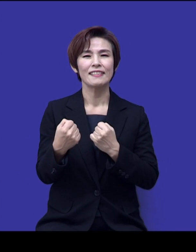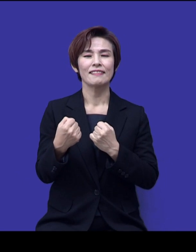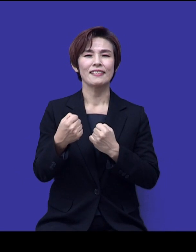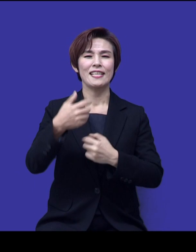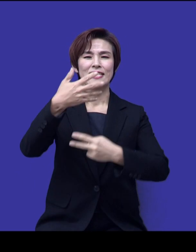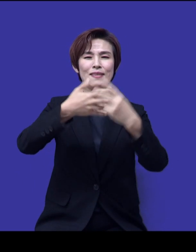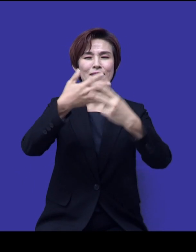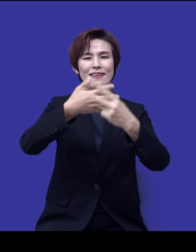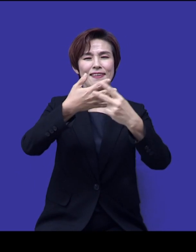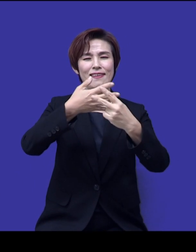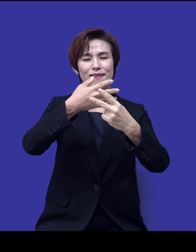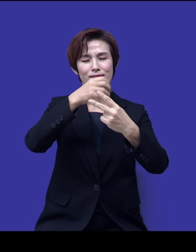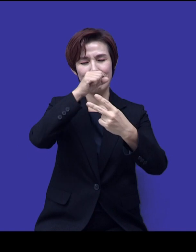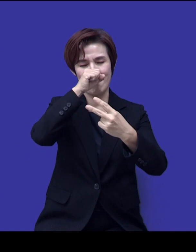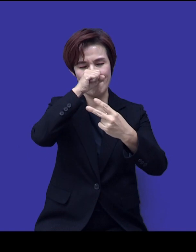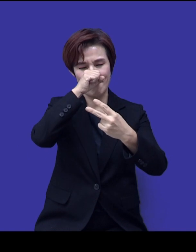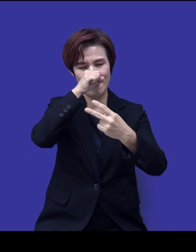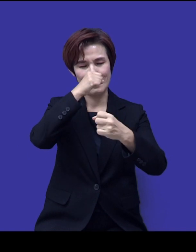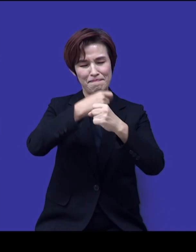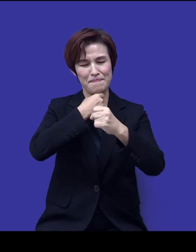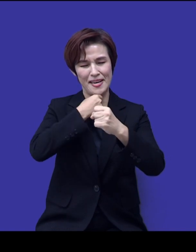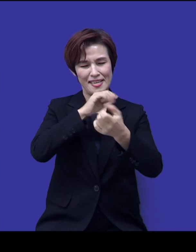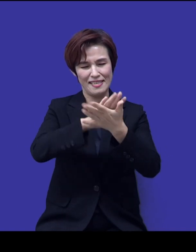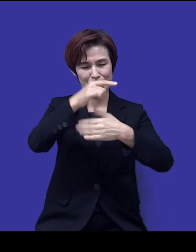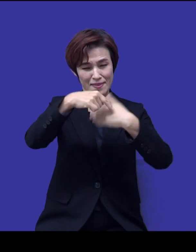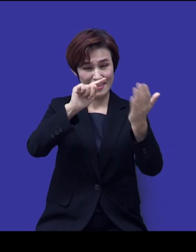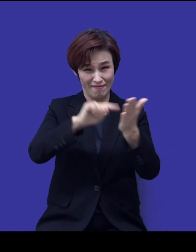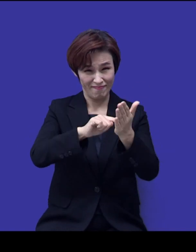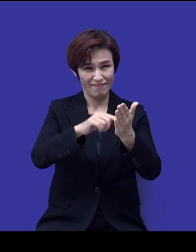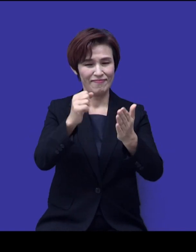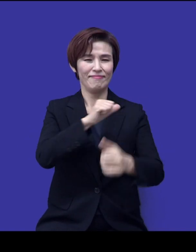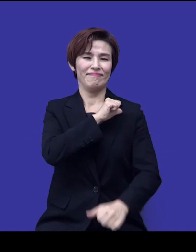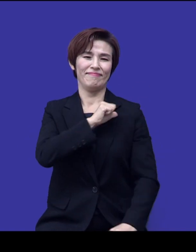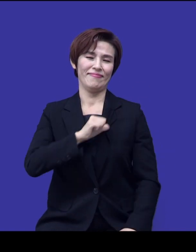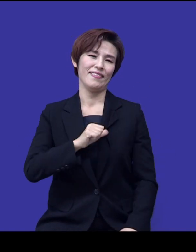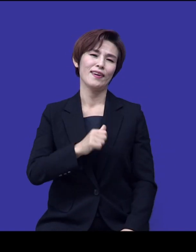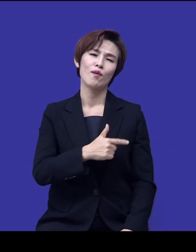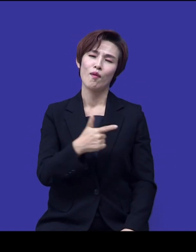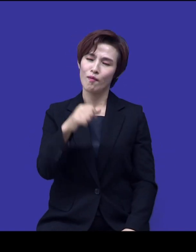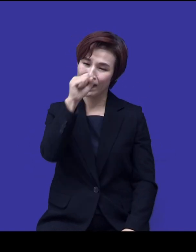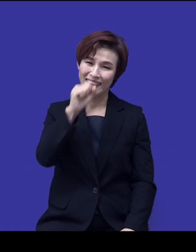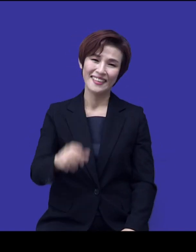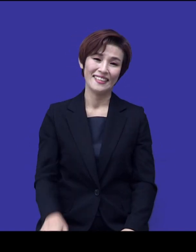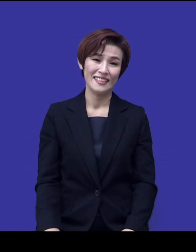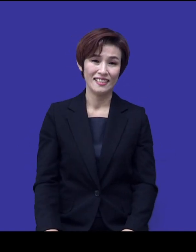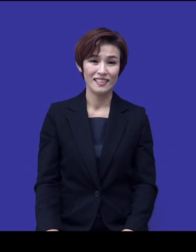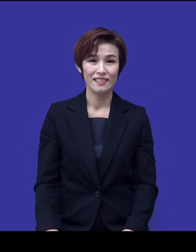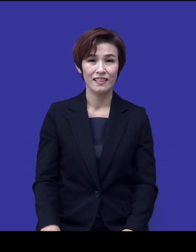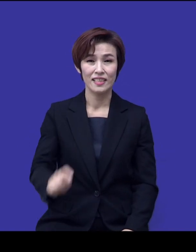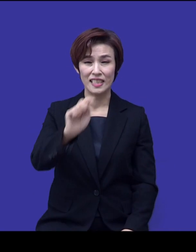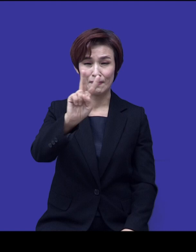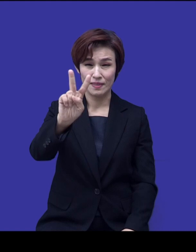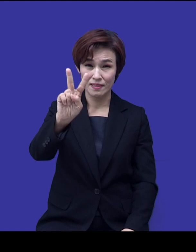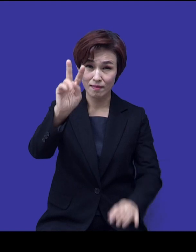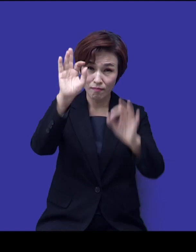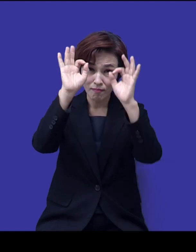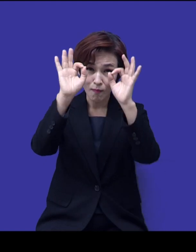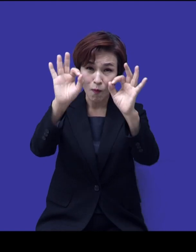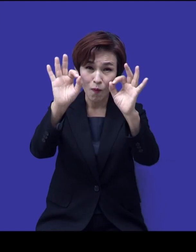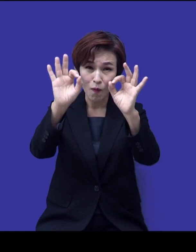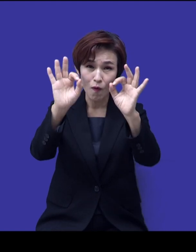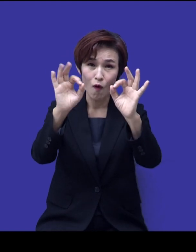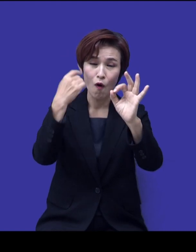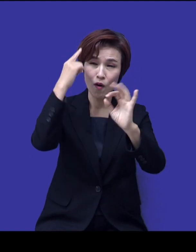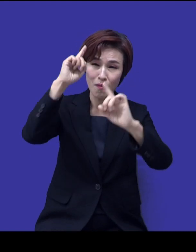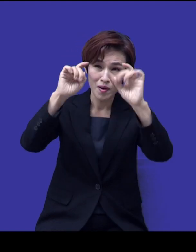작품을 임하는 그 열정으로 버티셨네요. 너무 좋으니까요. 너무 좋으셔서 전 지금도 이렇게 텔레비전 화면보다 어느 사람